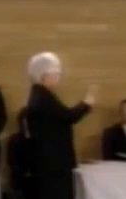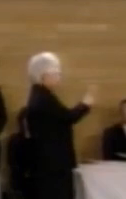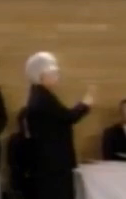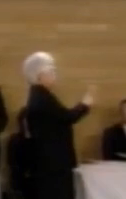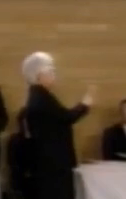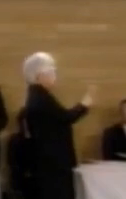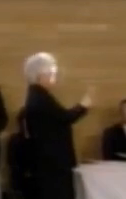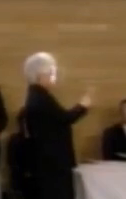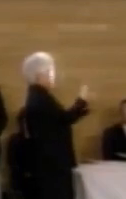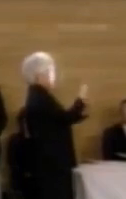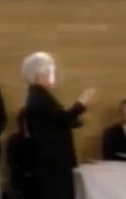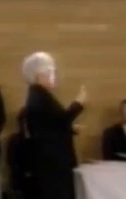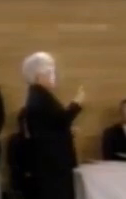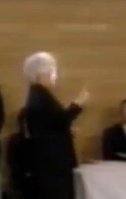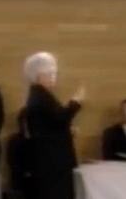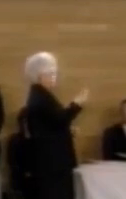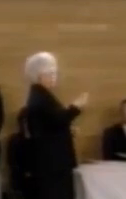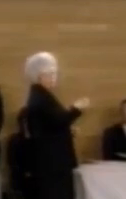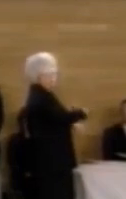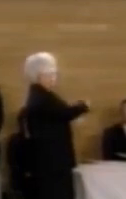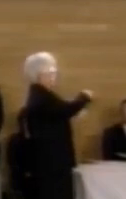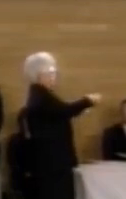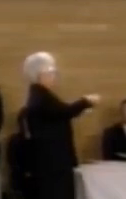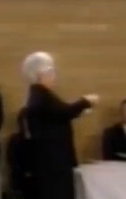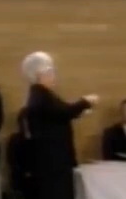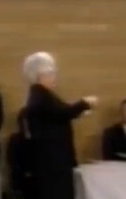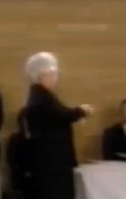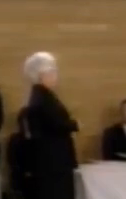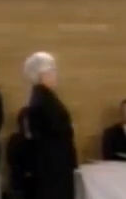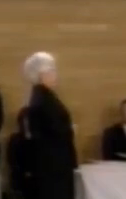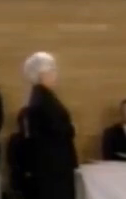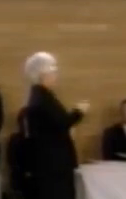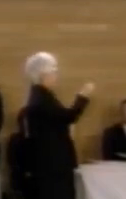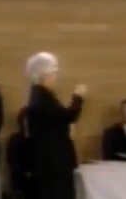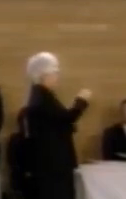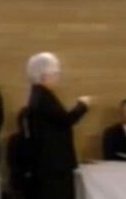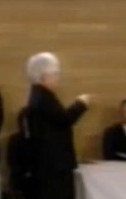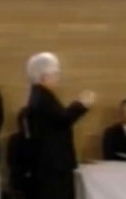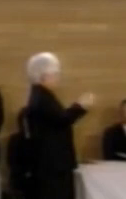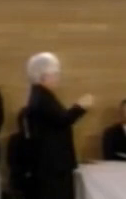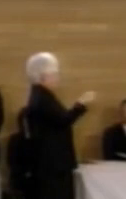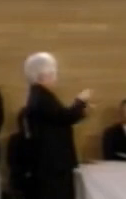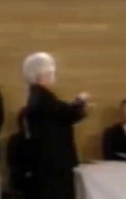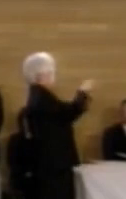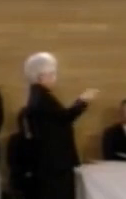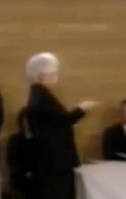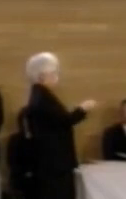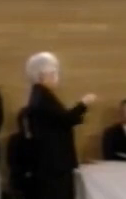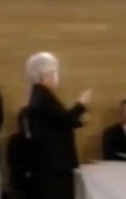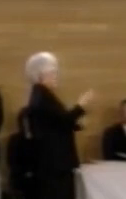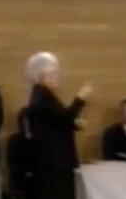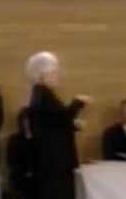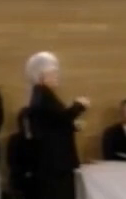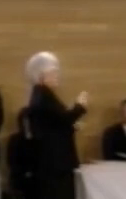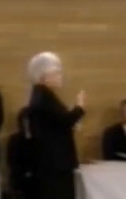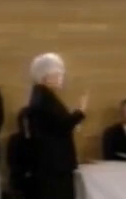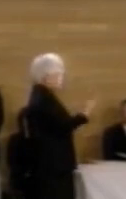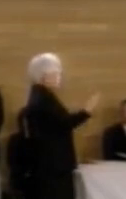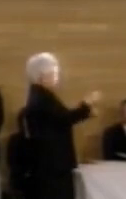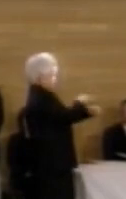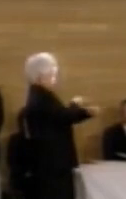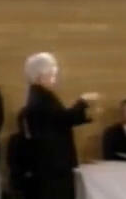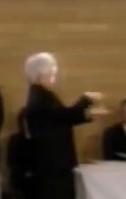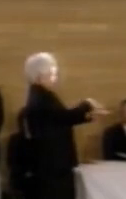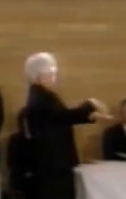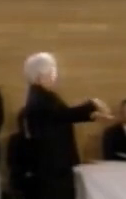槌ジビエソーシャルプロジェクトは、第5回ジャパン SDGs アワード特別賞